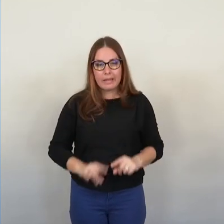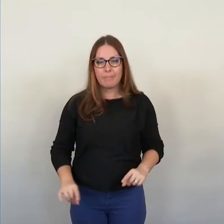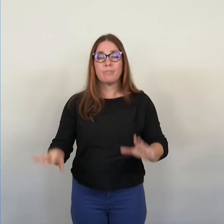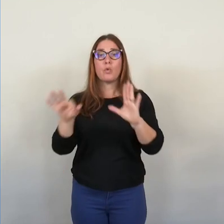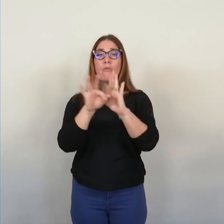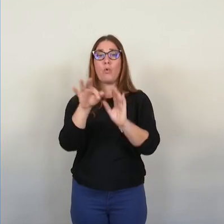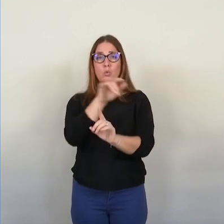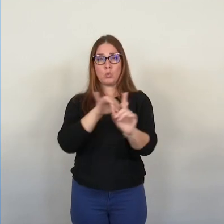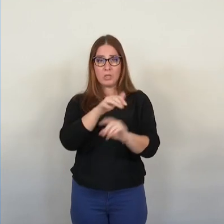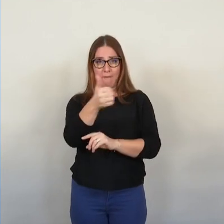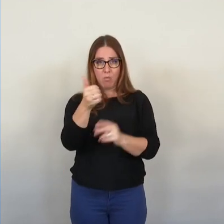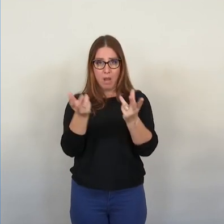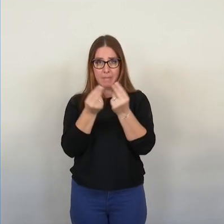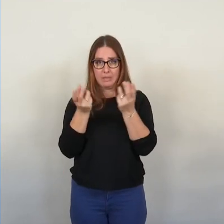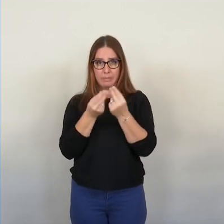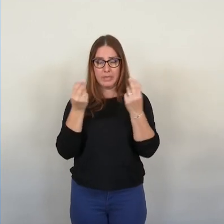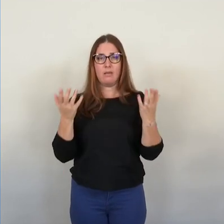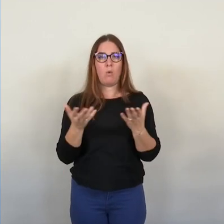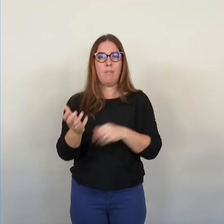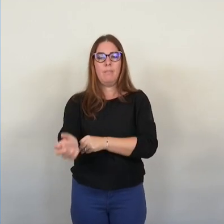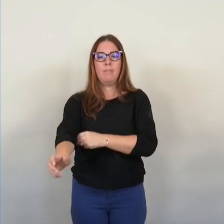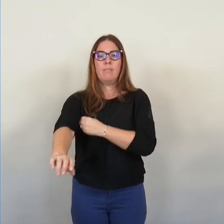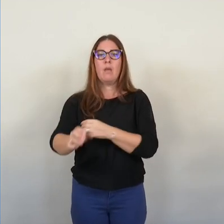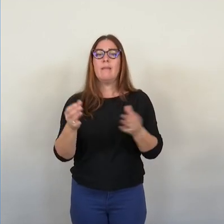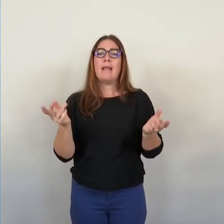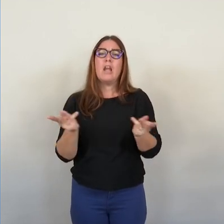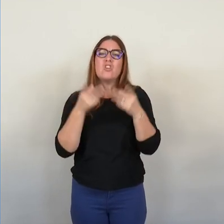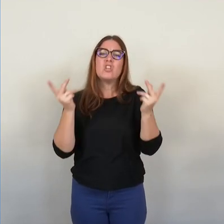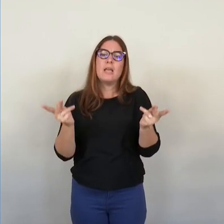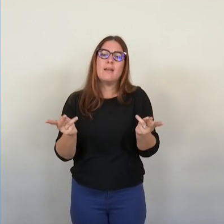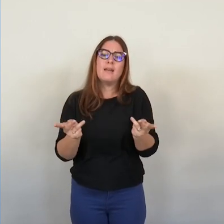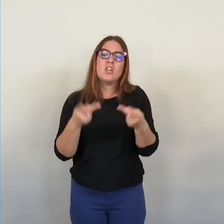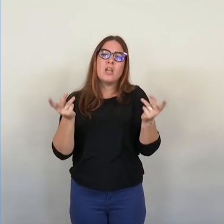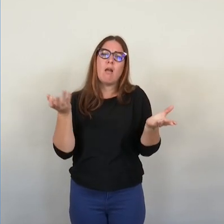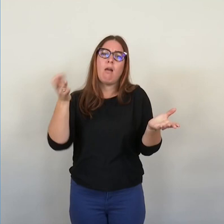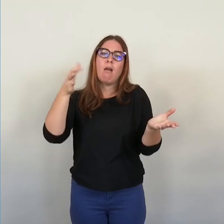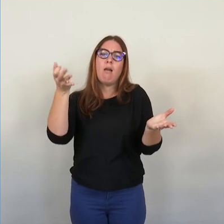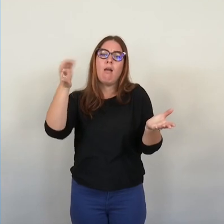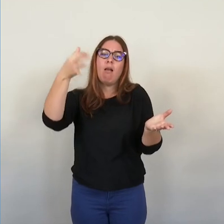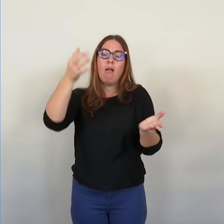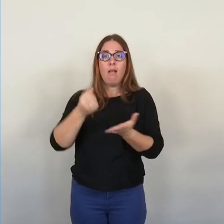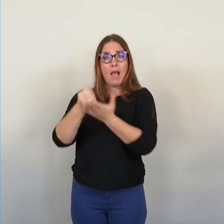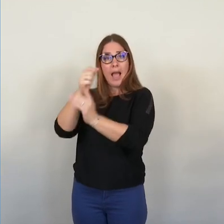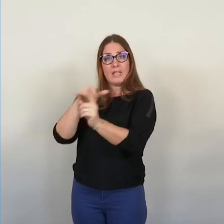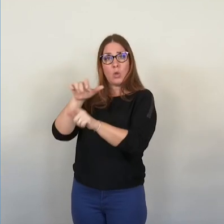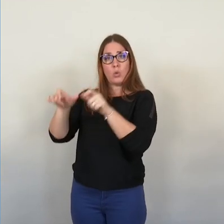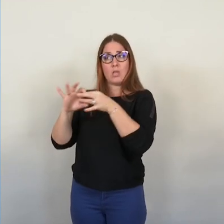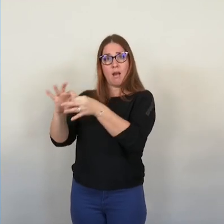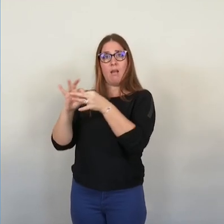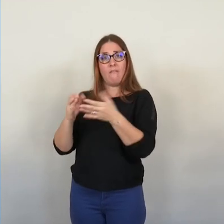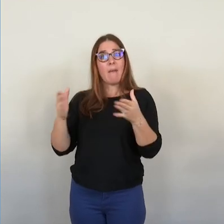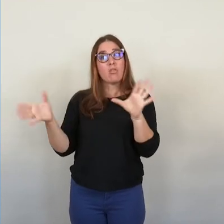sociale que vous décrivez ne sera que du sapoudrage à partir de l'instant où le lien avec les assistantes sociales de territoire n'est plus de